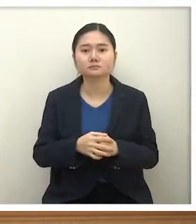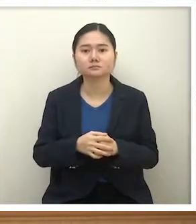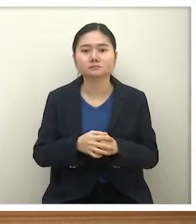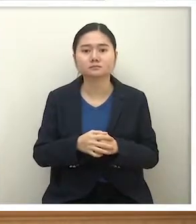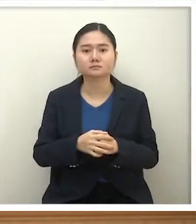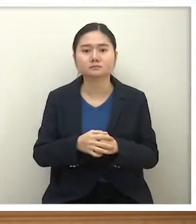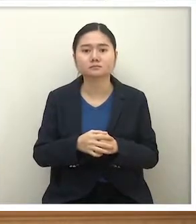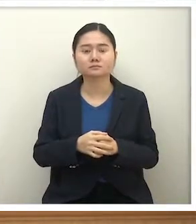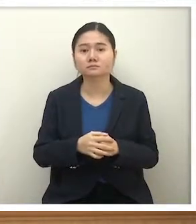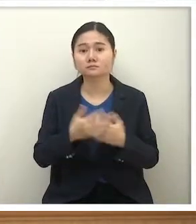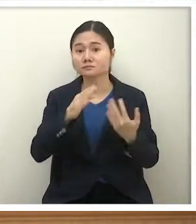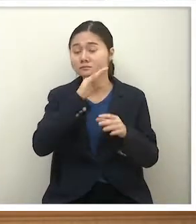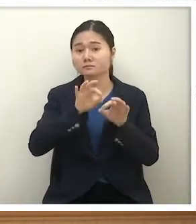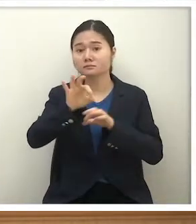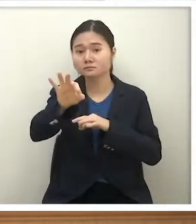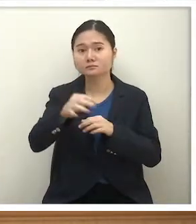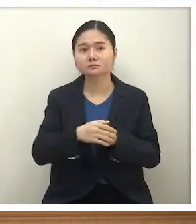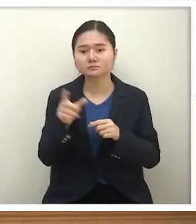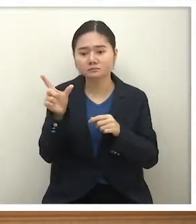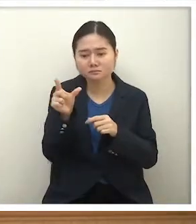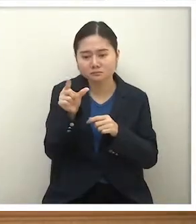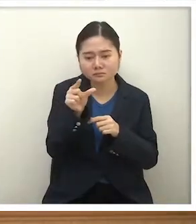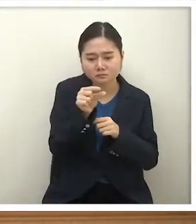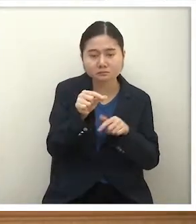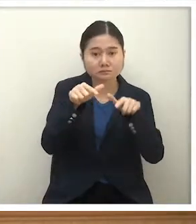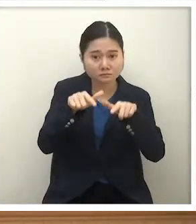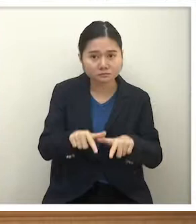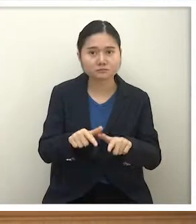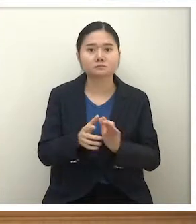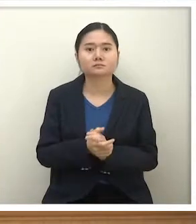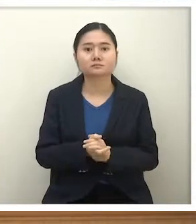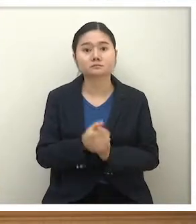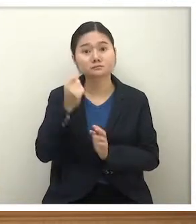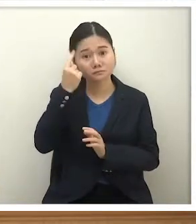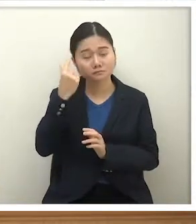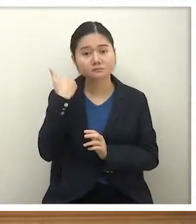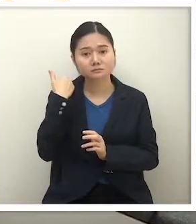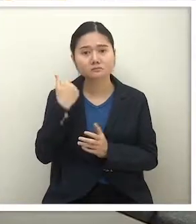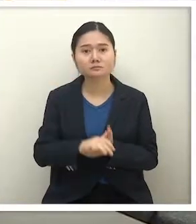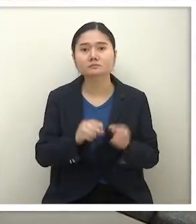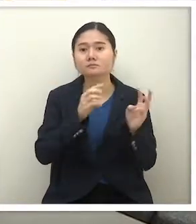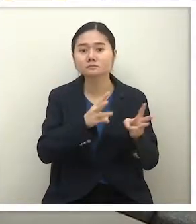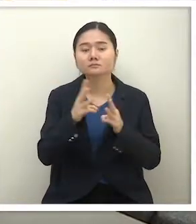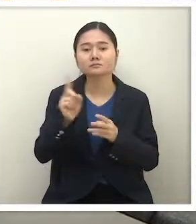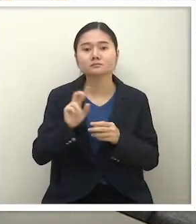ช่ไหมแล้วถ้ามีไกลกว่านั้นก็จะเล็กลงแล้วก็ต่ำลงไปอีกอันนี้พอเข้าใจไหมหลักการ